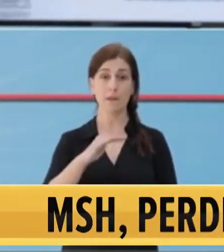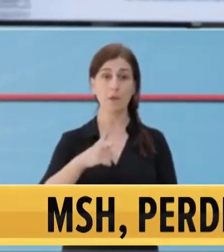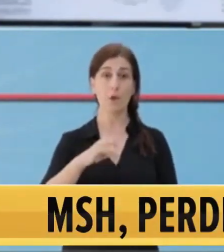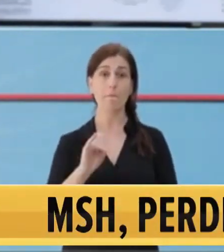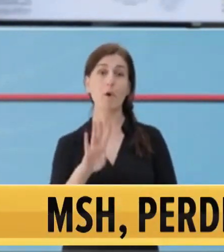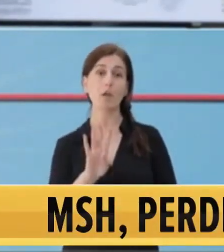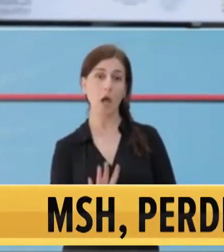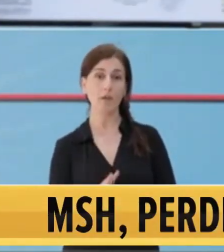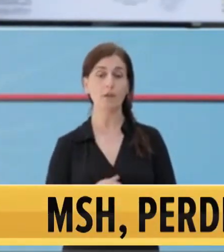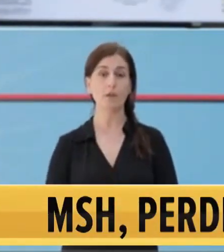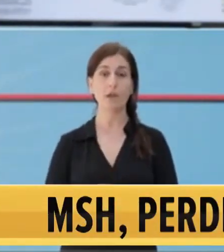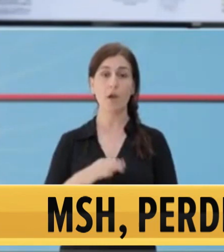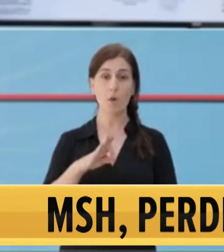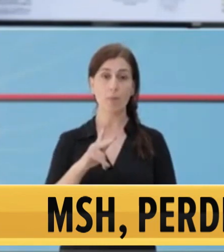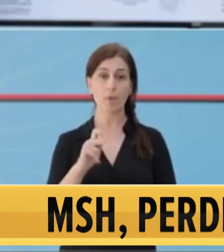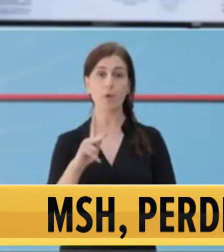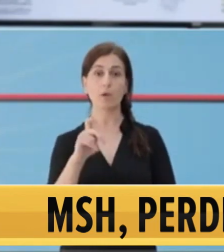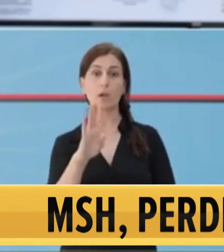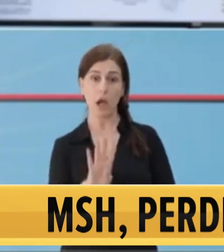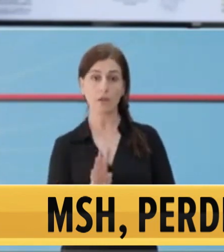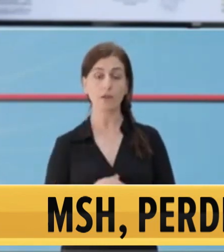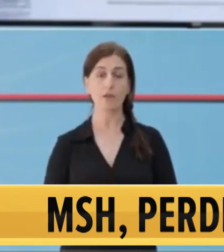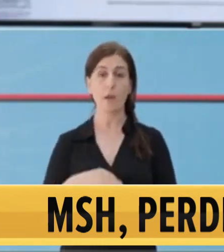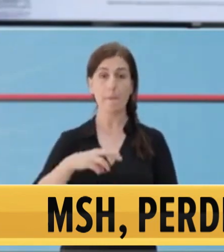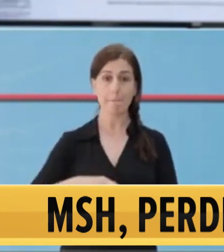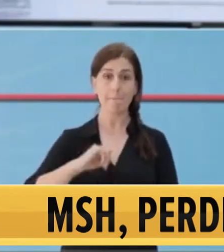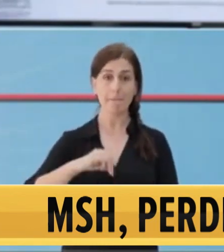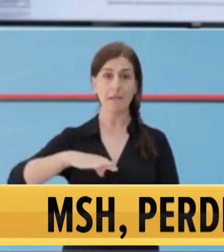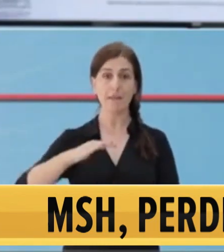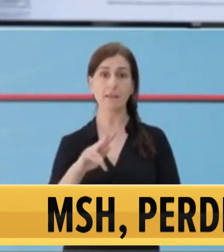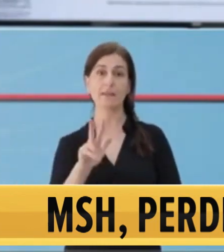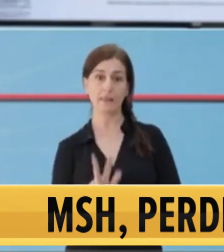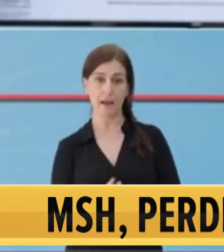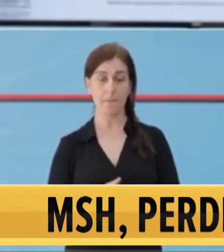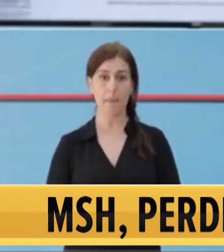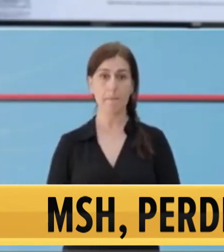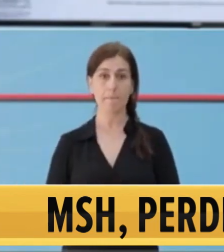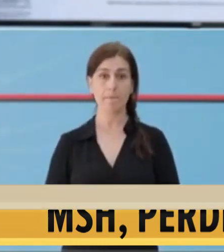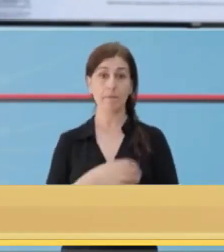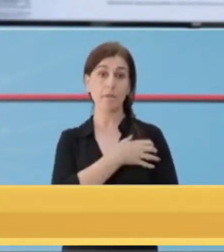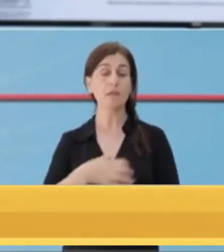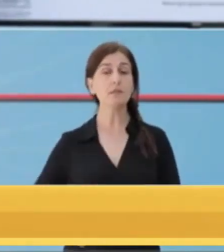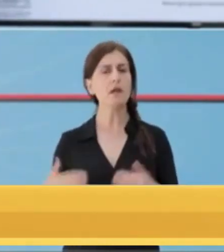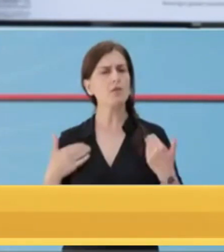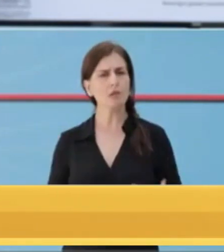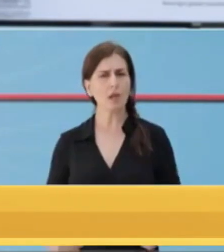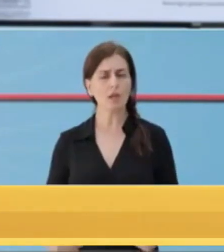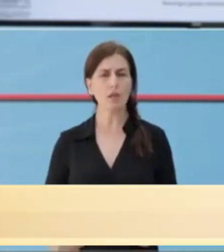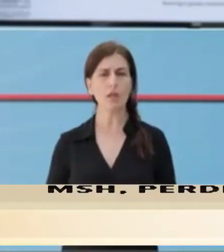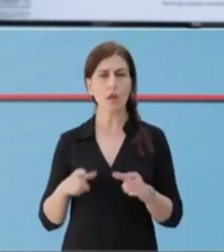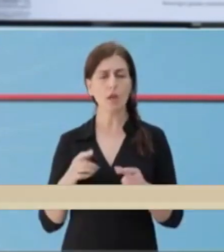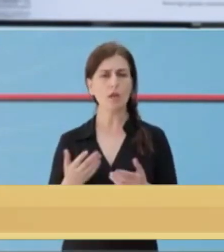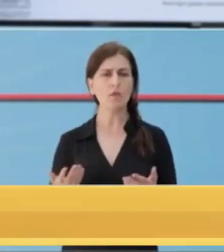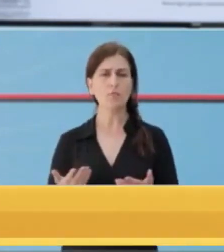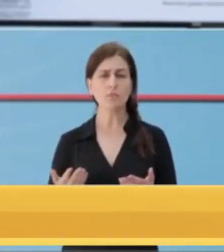raste. Tropoj, 4 raste. Puk, 4 raste. Mirdit, 3 raste. Ministria